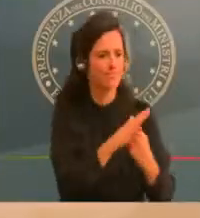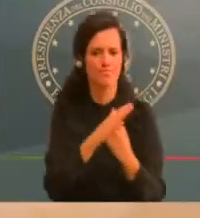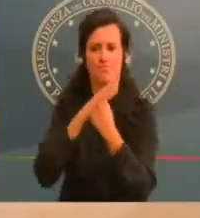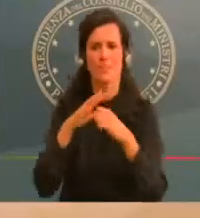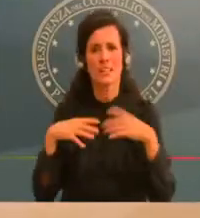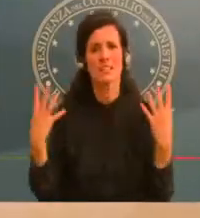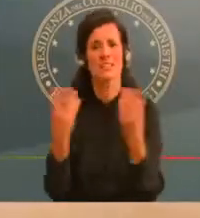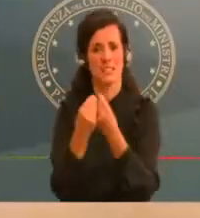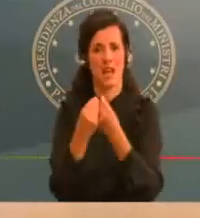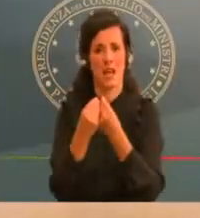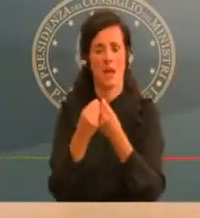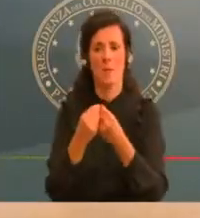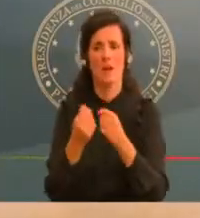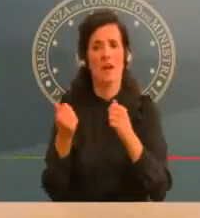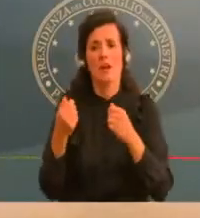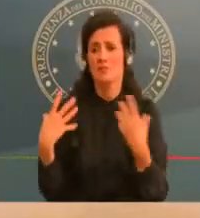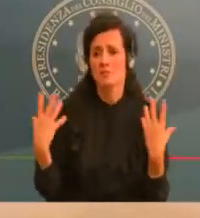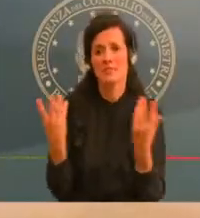Grazie.